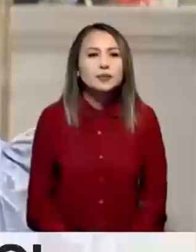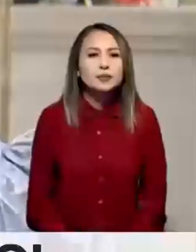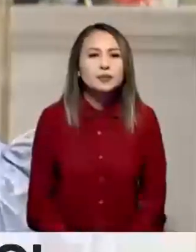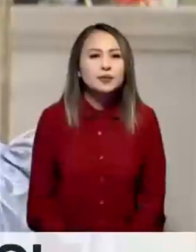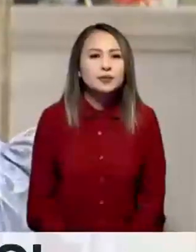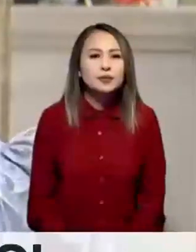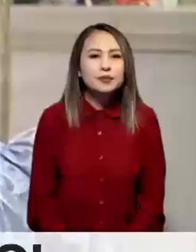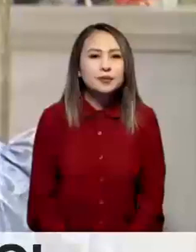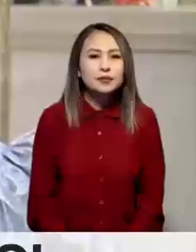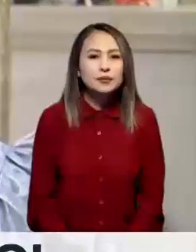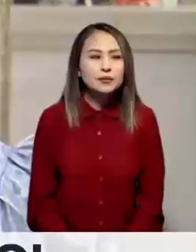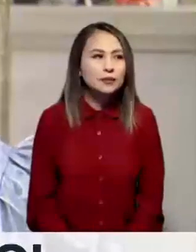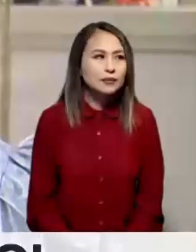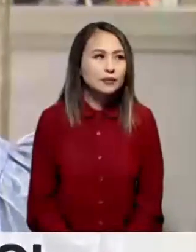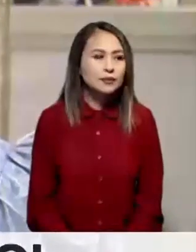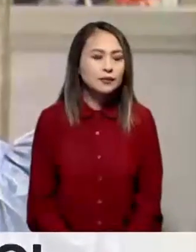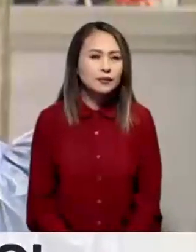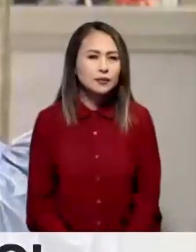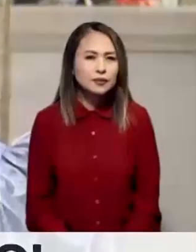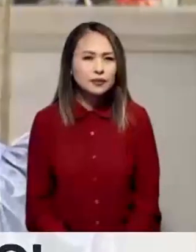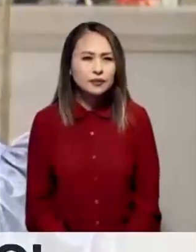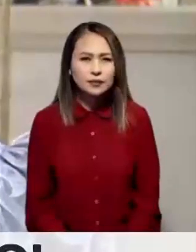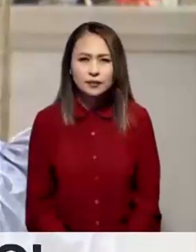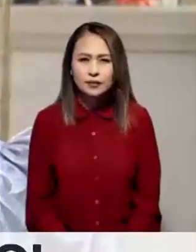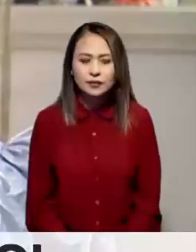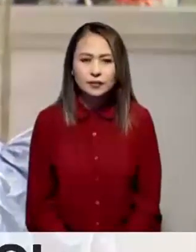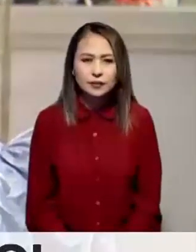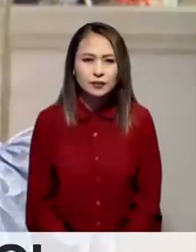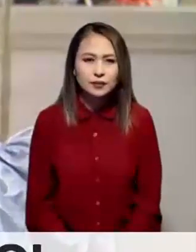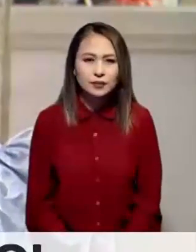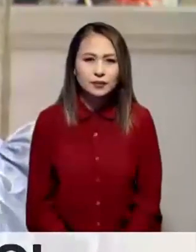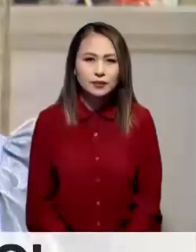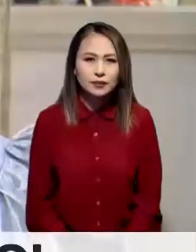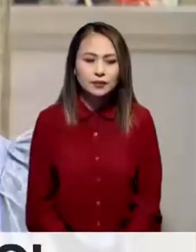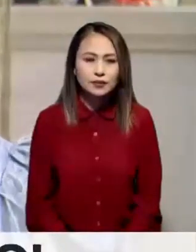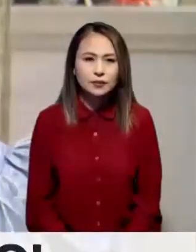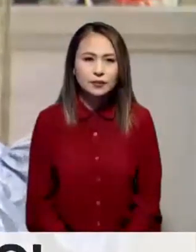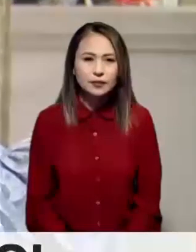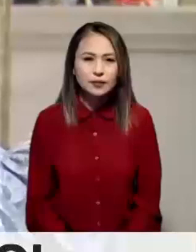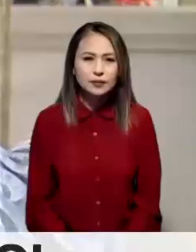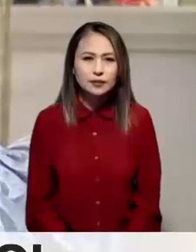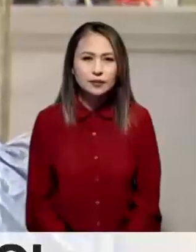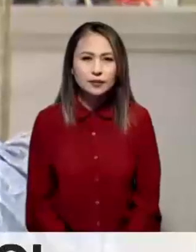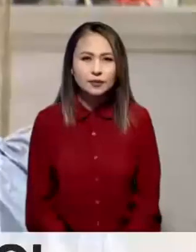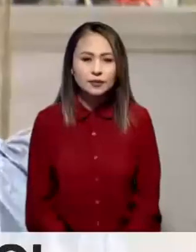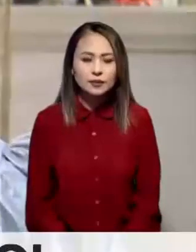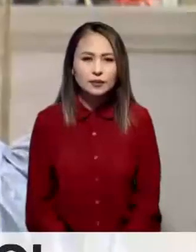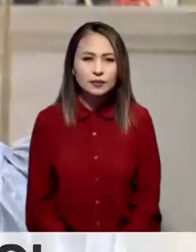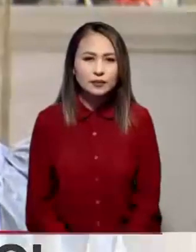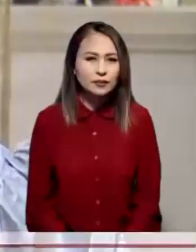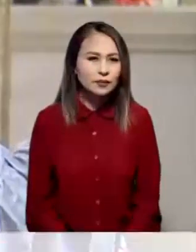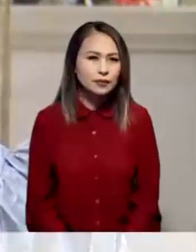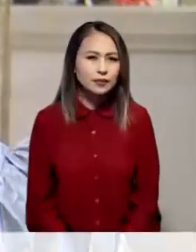Президентке және қала әкімге осы шыршаны сыйлаған үшін сізге көп-көп рахмет.